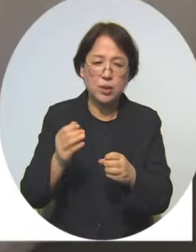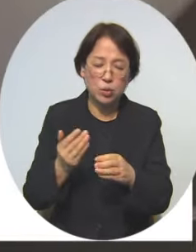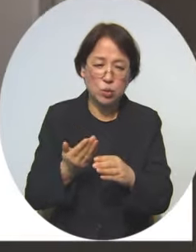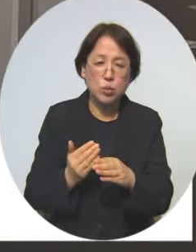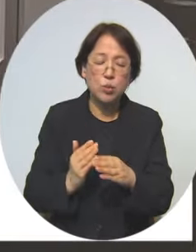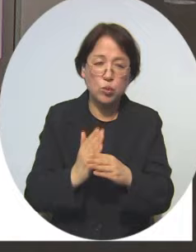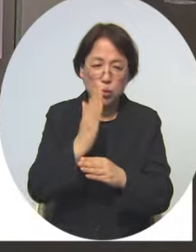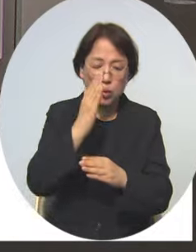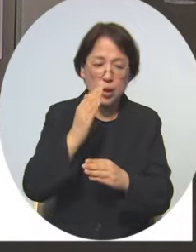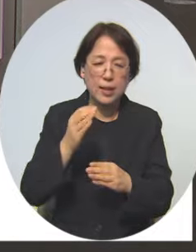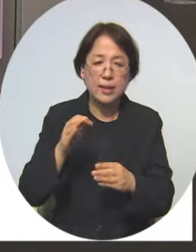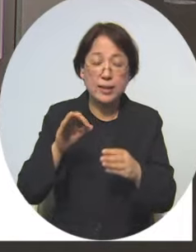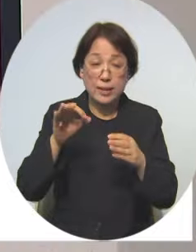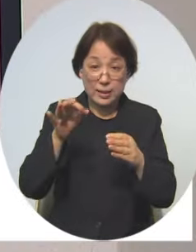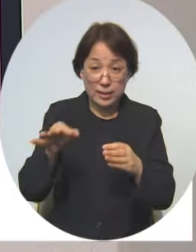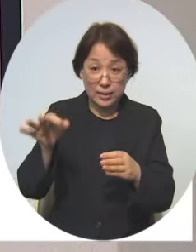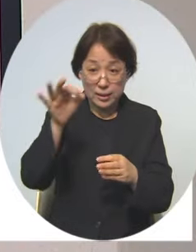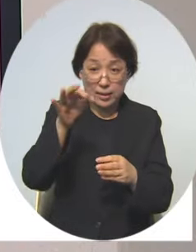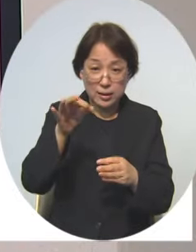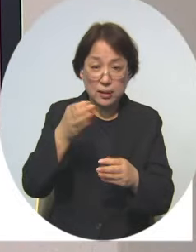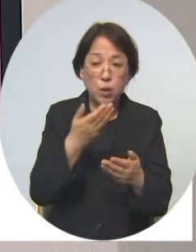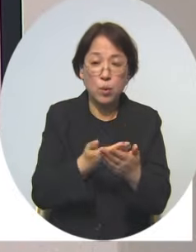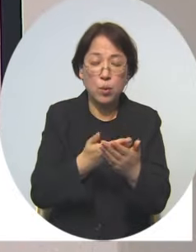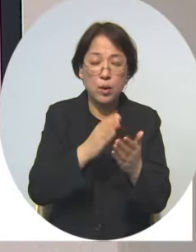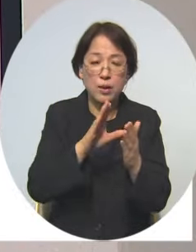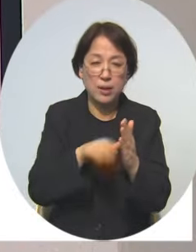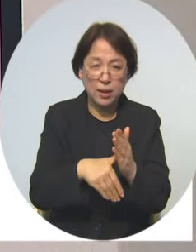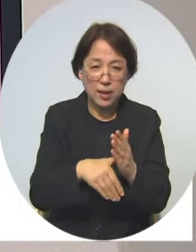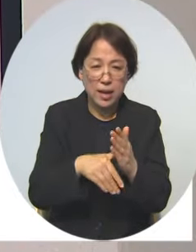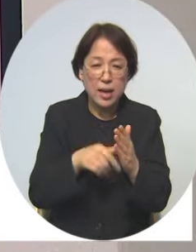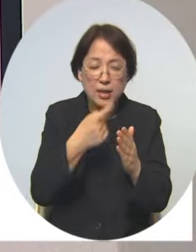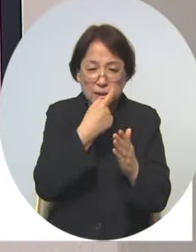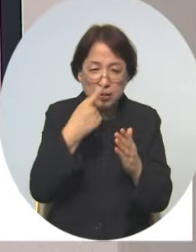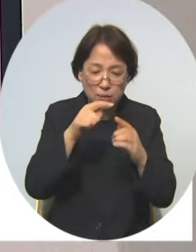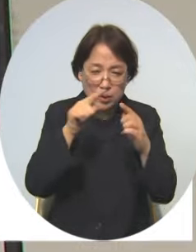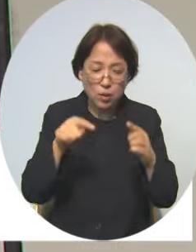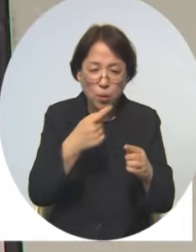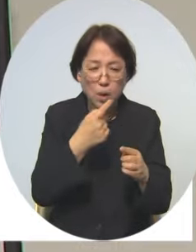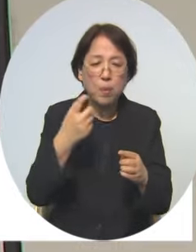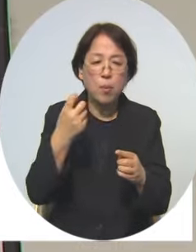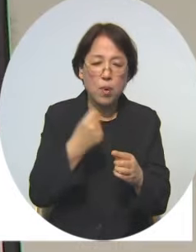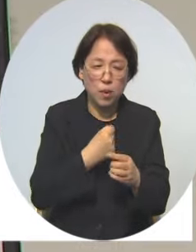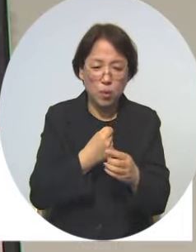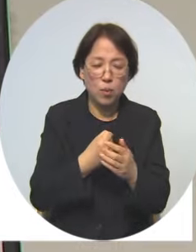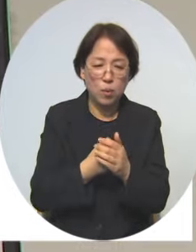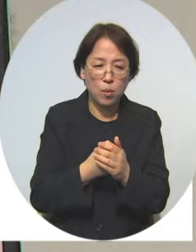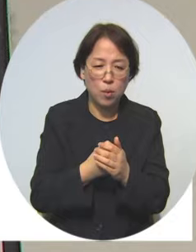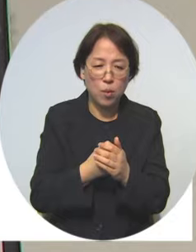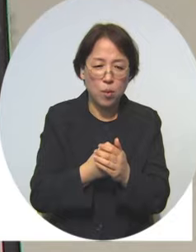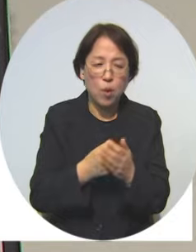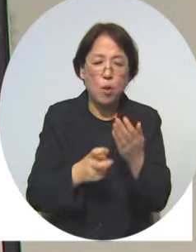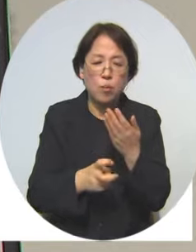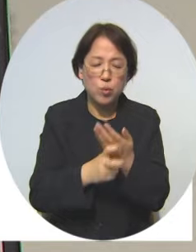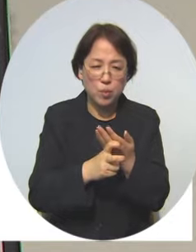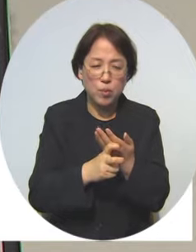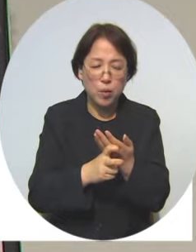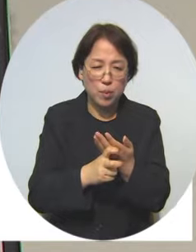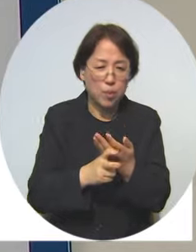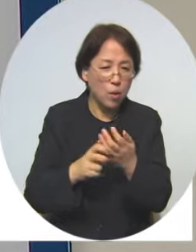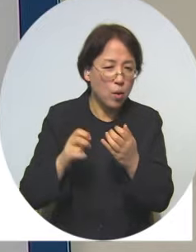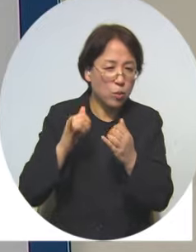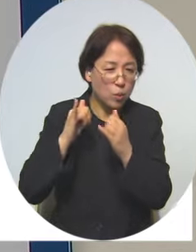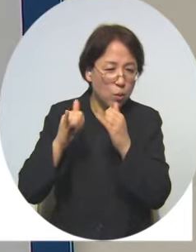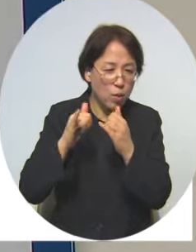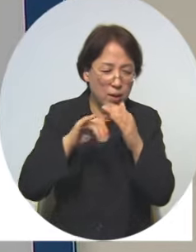요구할 시 이자 관련 거래 증빙을 확보하고 협박 등 불법 채권 추심 피해를 겪는 경우 불법업자와의 통화 내용